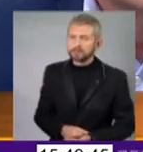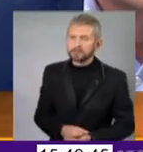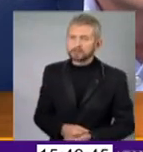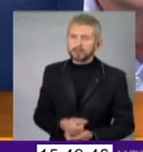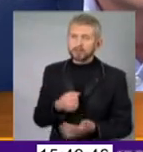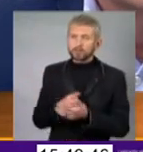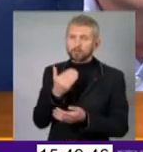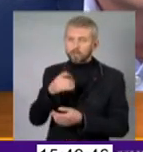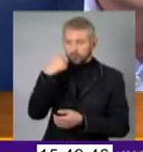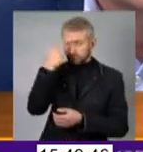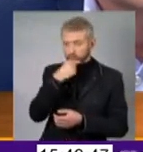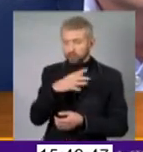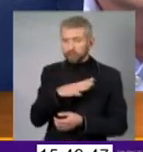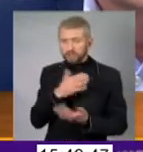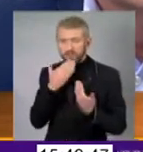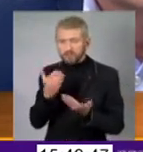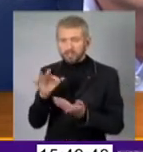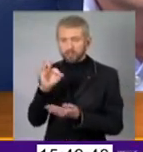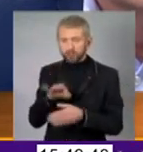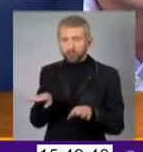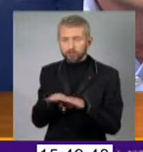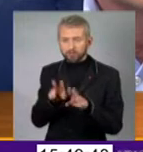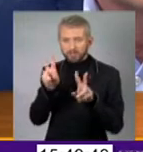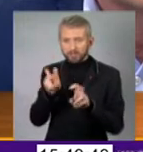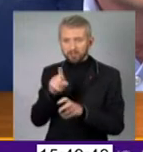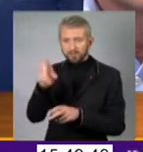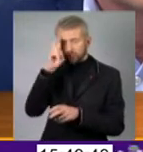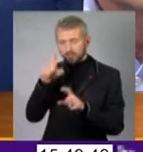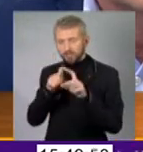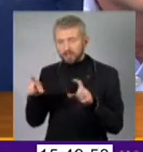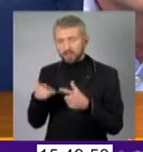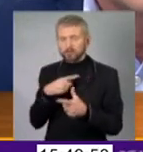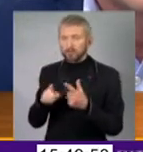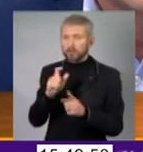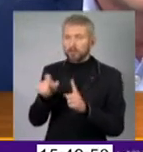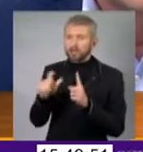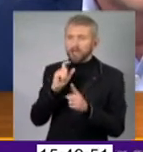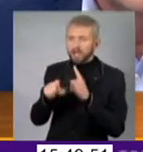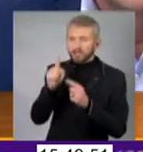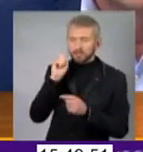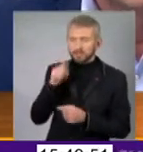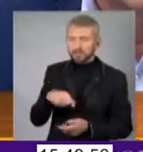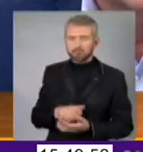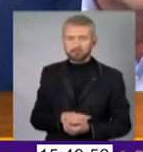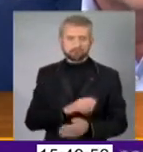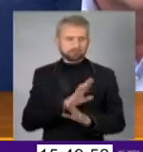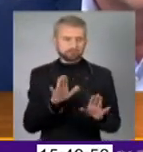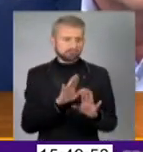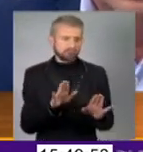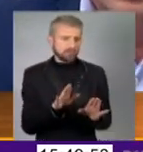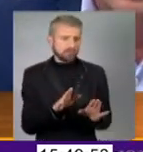до вас особисто було якісь звернення з приводу подібної теми з державних закладів або якісь реакції, ви знаєте про них? Ні, таких